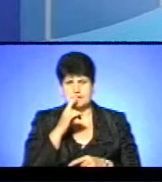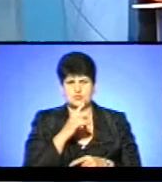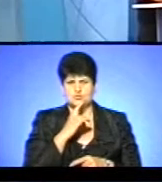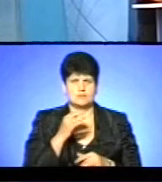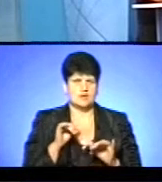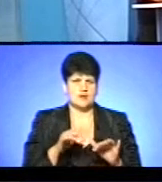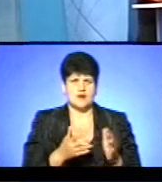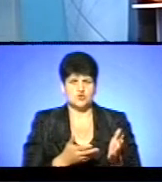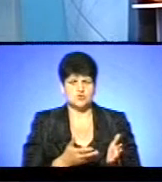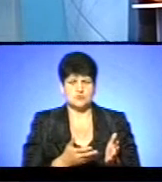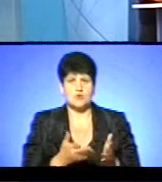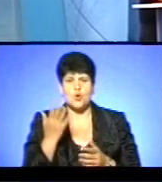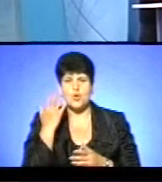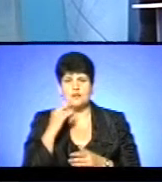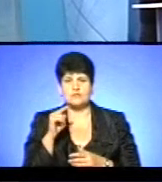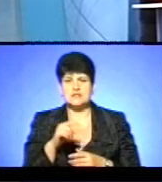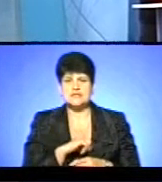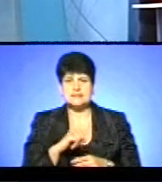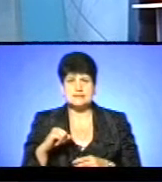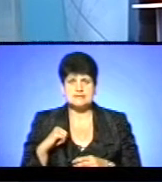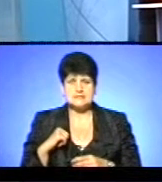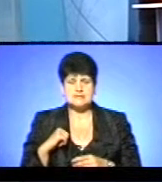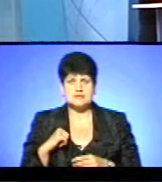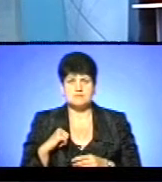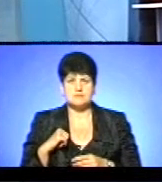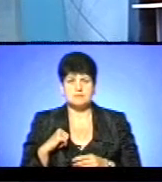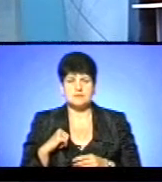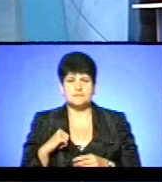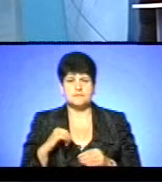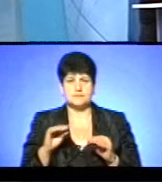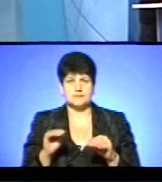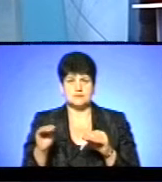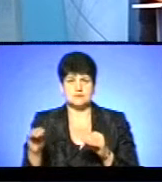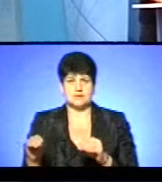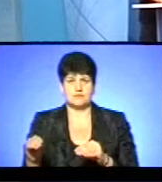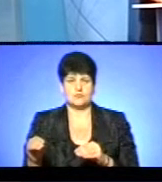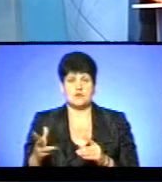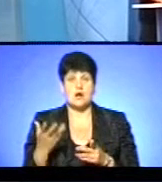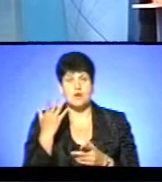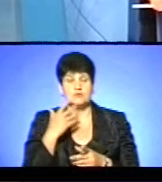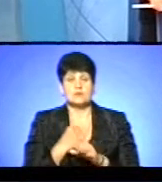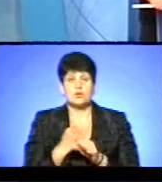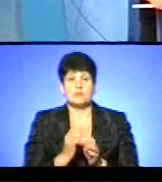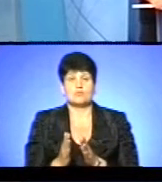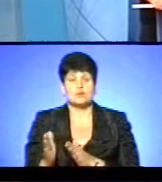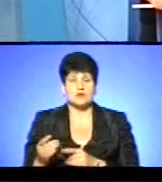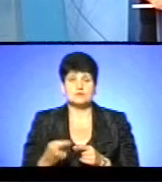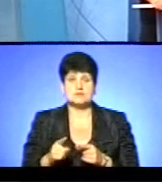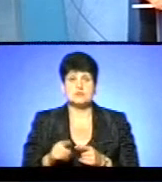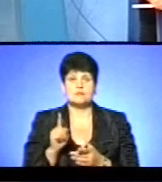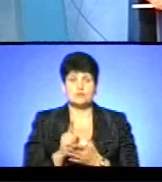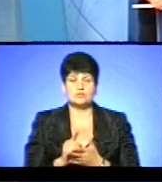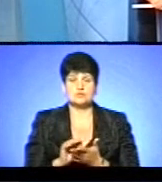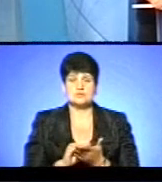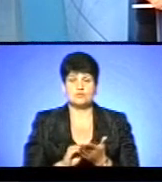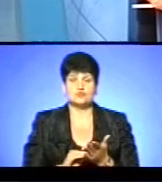речі, коли вони самі виставили, знімаються такі, а коли вони, ну, наводять порядок на воді. Тобто це мають бути відповідно заповнені